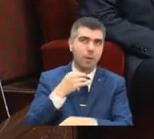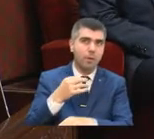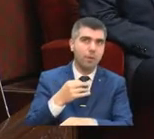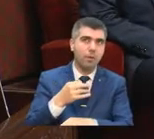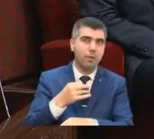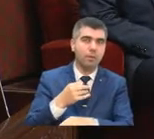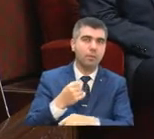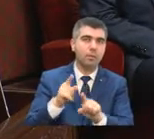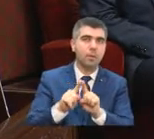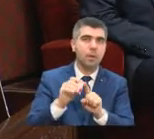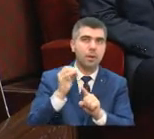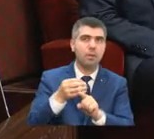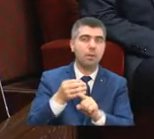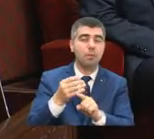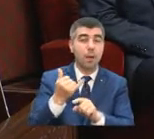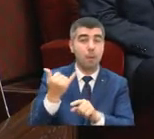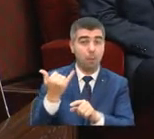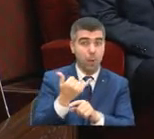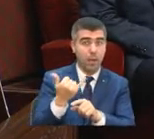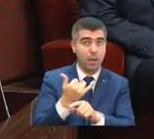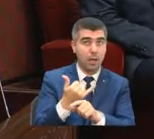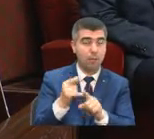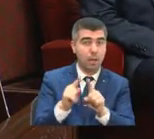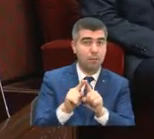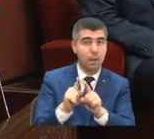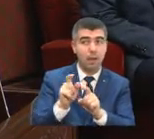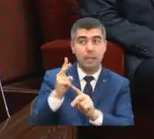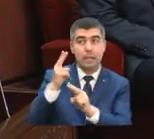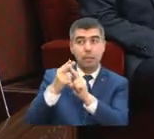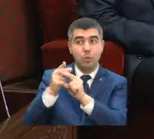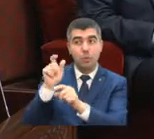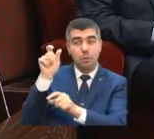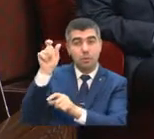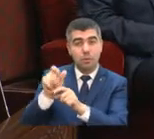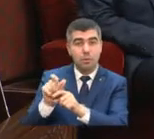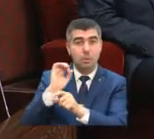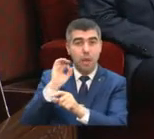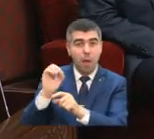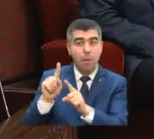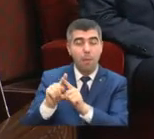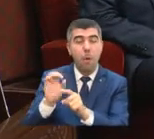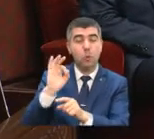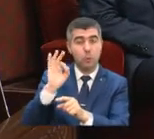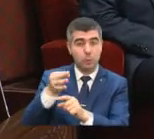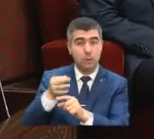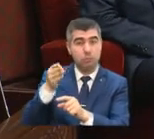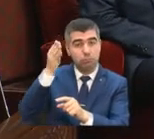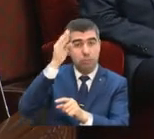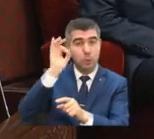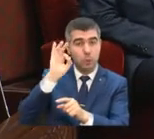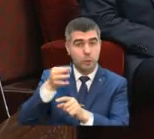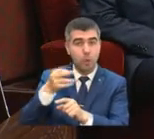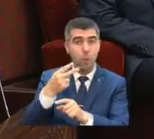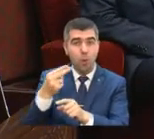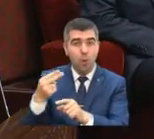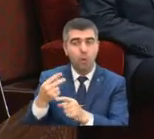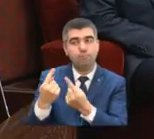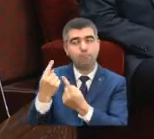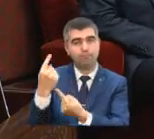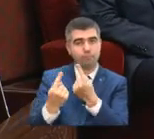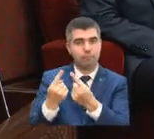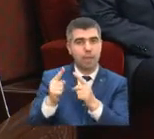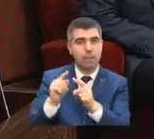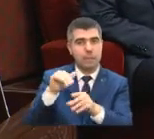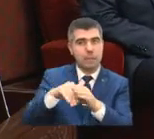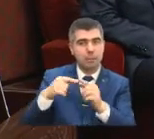ما غاديش يكون مفيد. اللي غيكون مفيد هو فلان الفلاني في المنصب الفلاني هل له الكفاءة العلمية، أما هل هو ينتمي إلى الأصالة أو